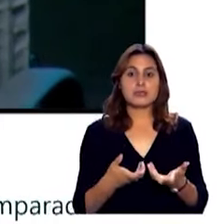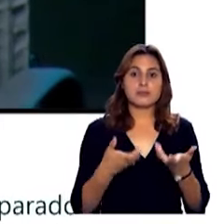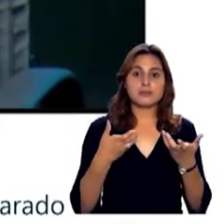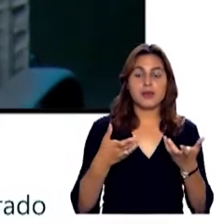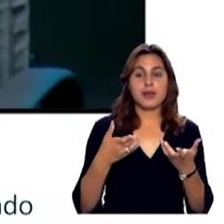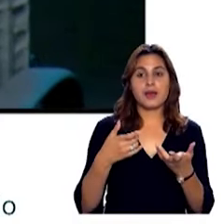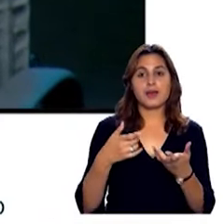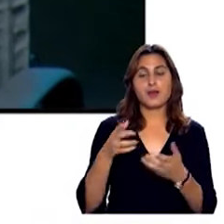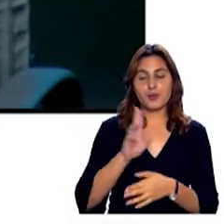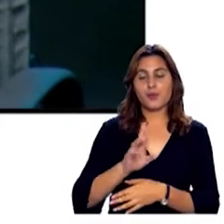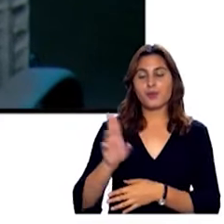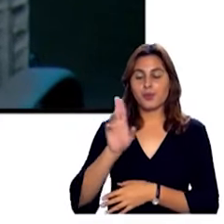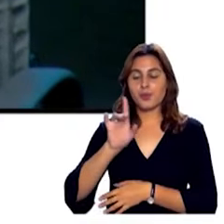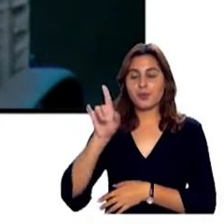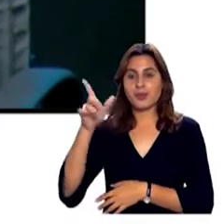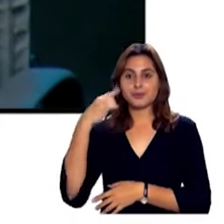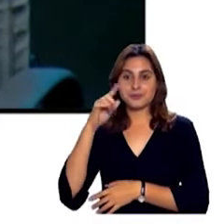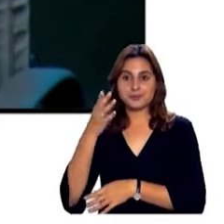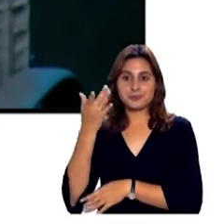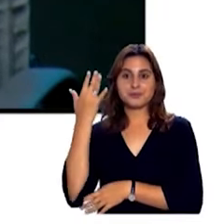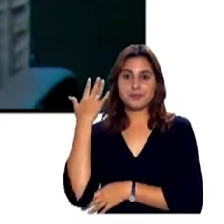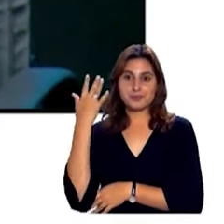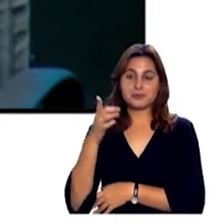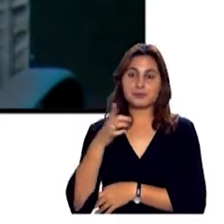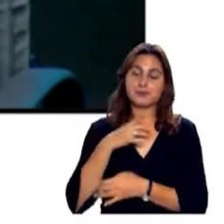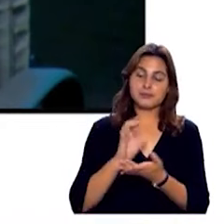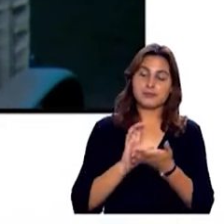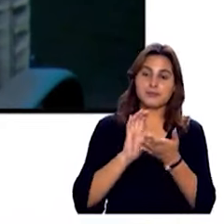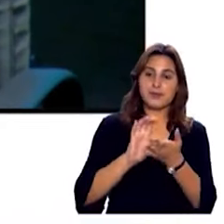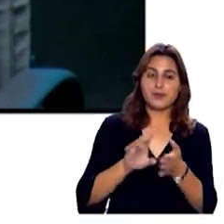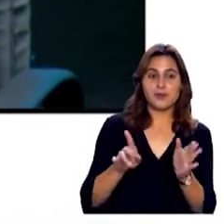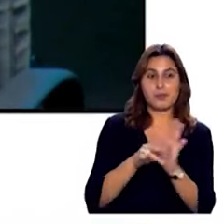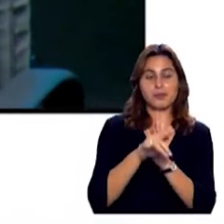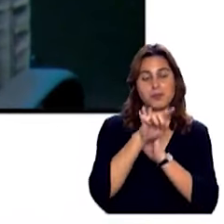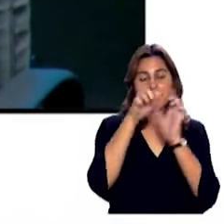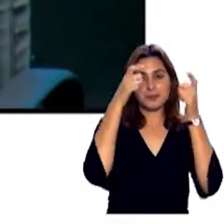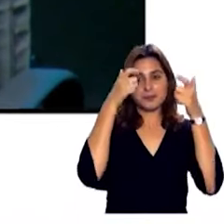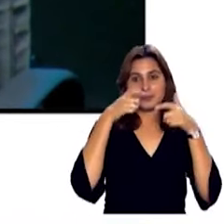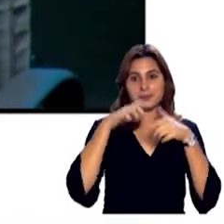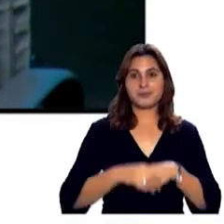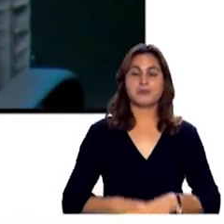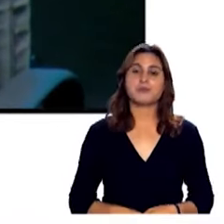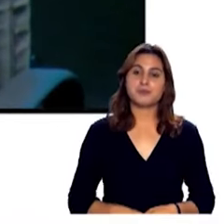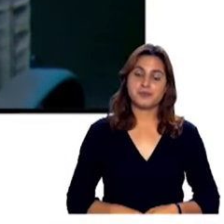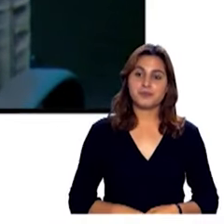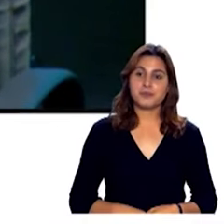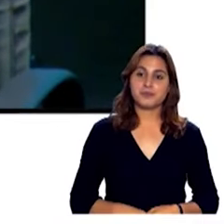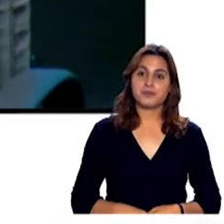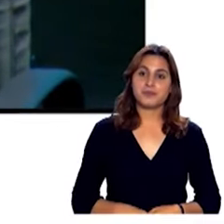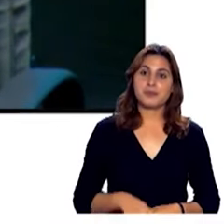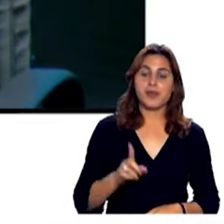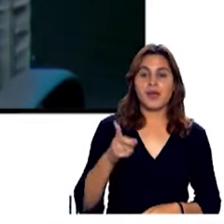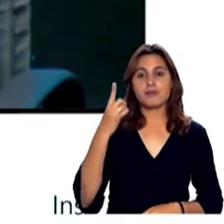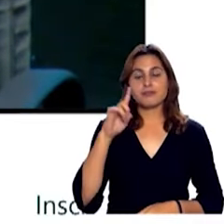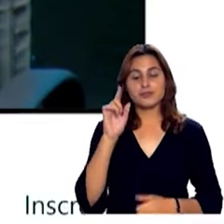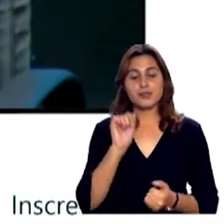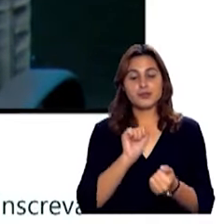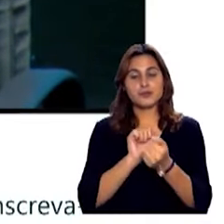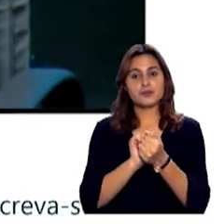conseil Du roi d'O l'expression avocat au conseil qui est rest Encore aujourd'hui